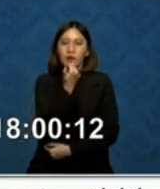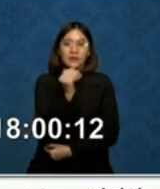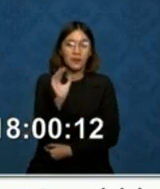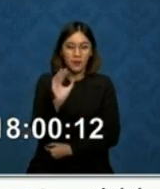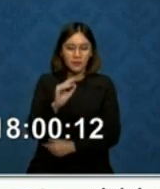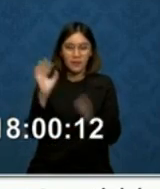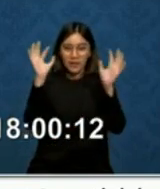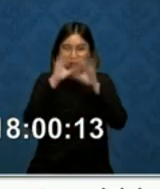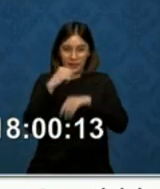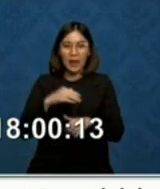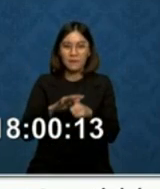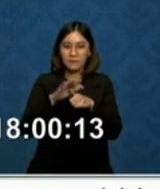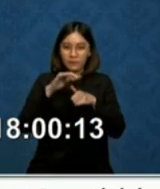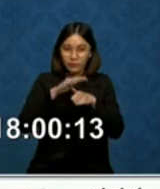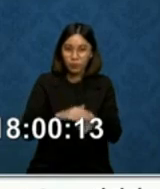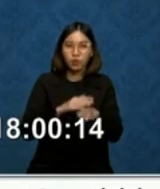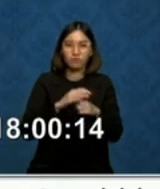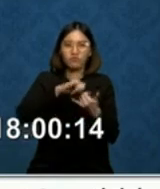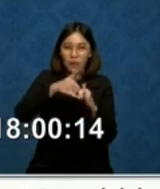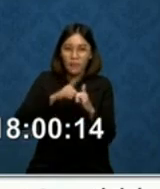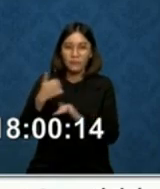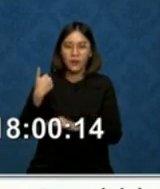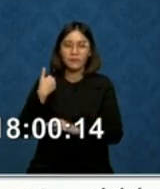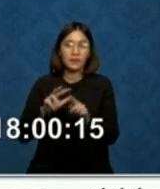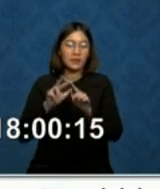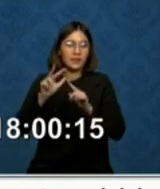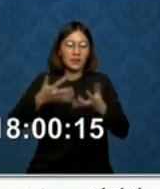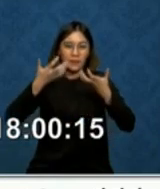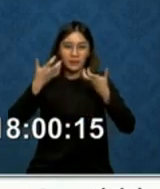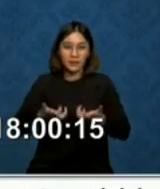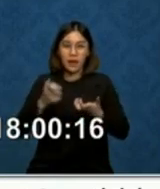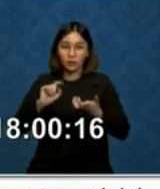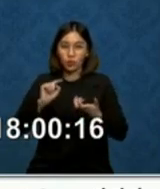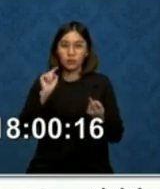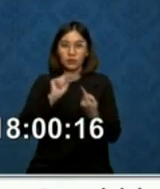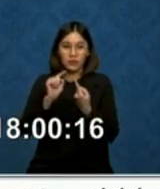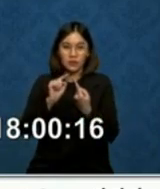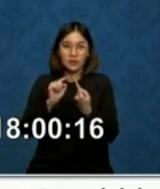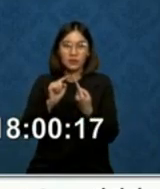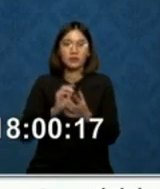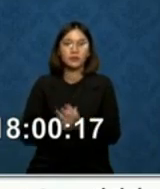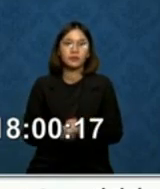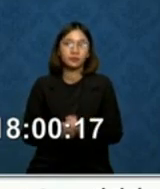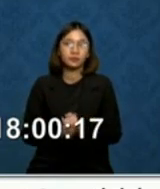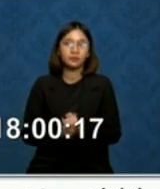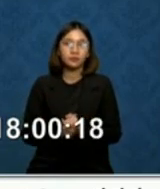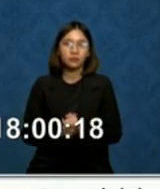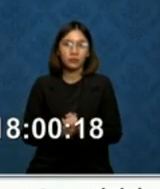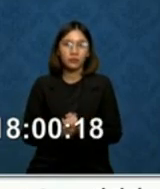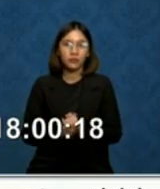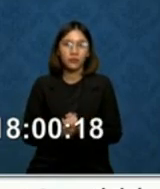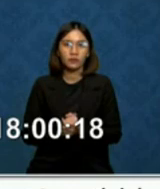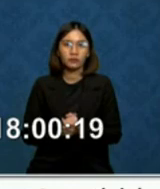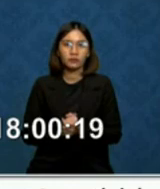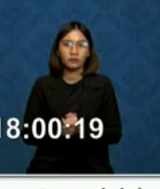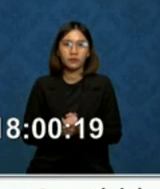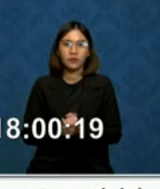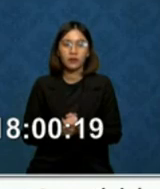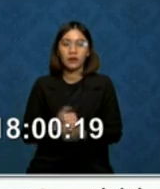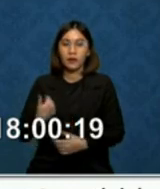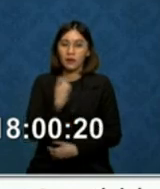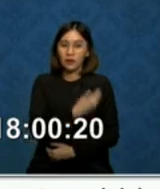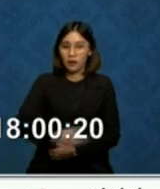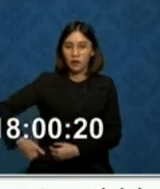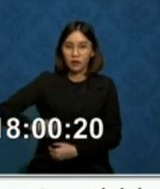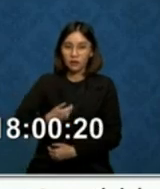นี้ก็ถือว่าเป็นการล่วงละเมิดทางเพศนะคะและ3ก็คือร้ายแรงที่สุดนะคะก็คือการใช้ physical หรือการใช้ร่างก